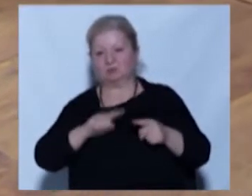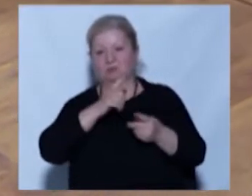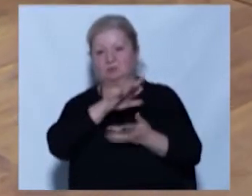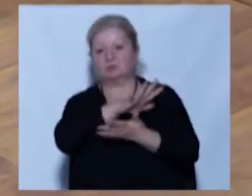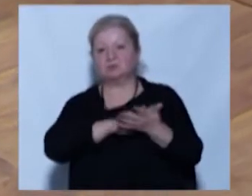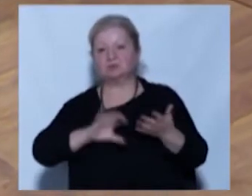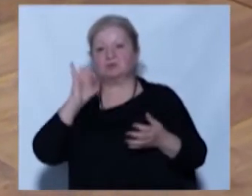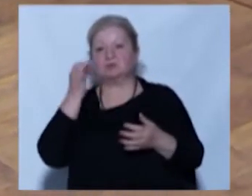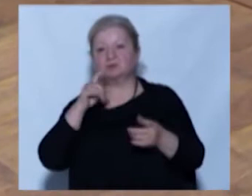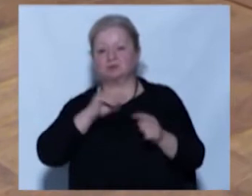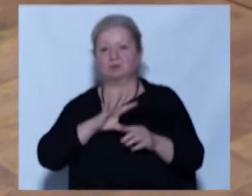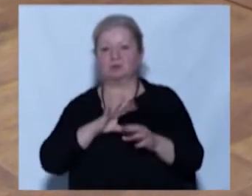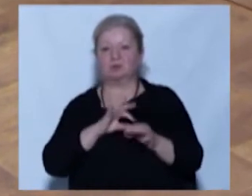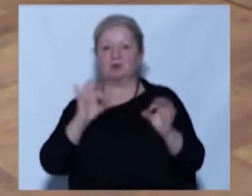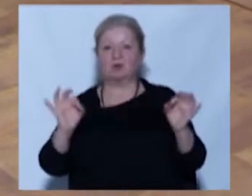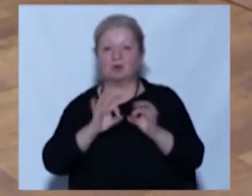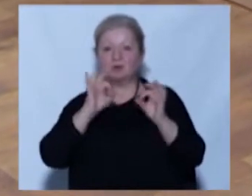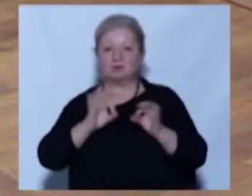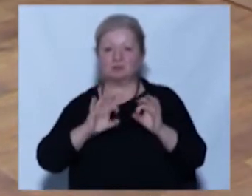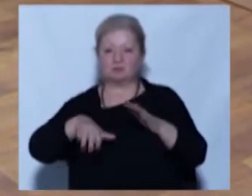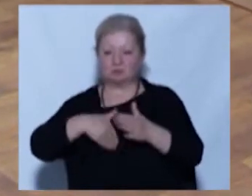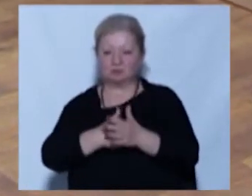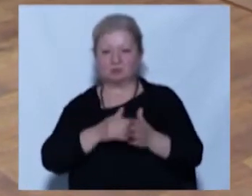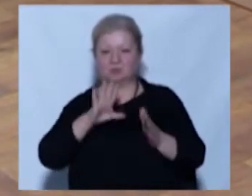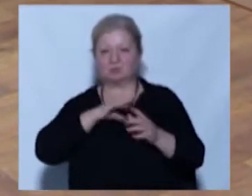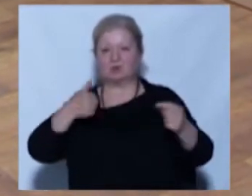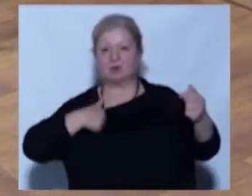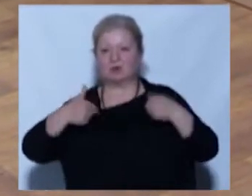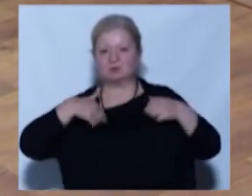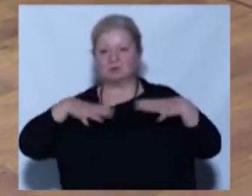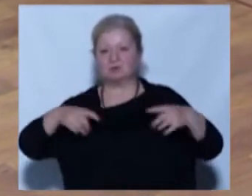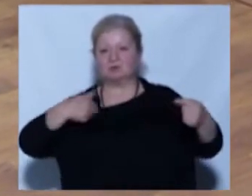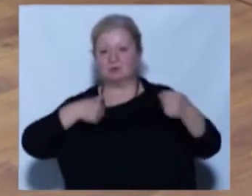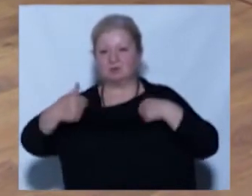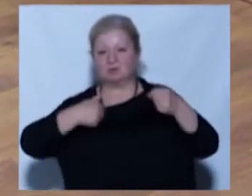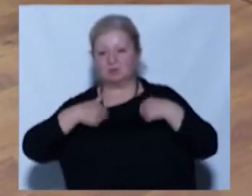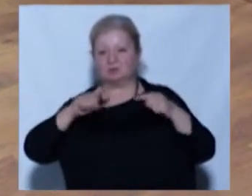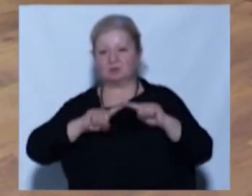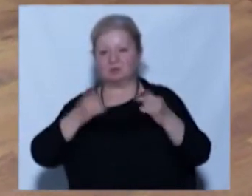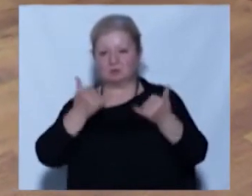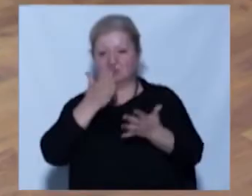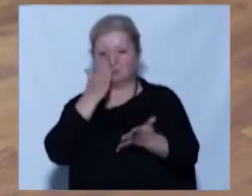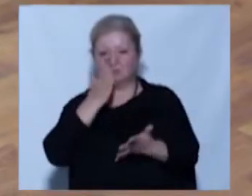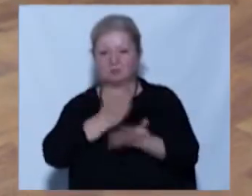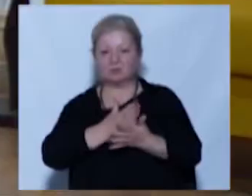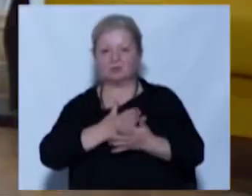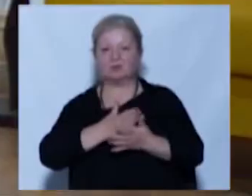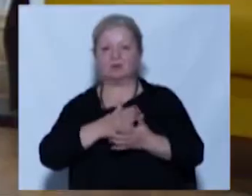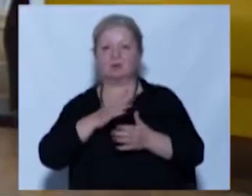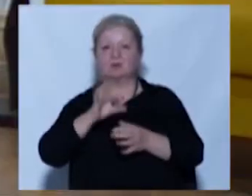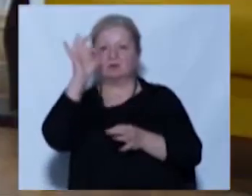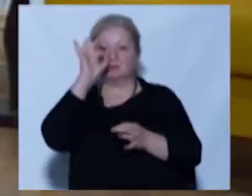არასოდეს ყოფილა ქართლში ისეთი გაჭირვება, დამპყრობლებისა და ქვეყნის მართველთა ხშირი ცვლა